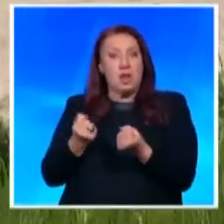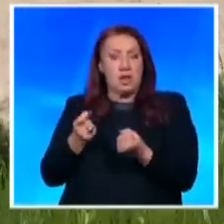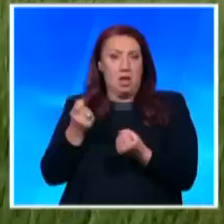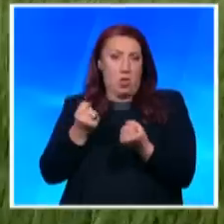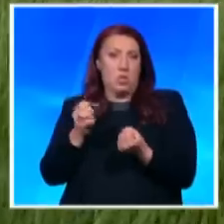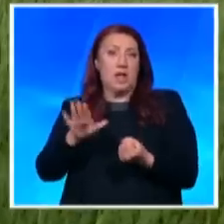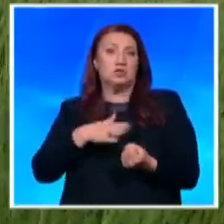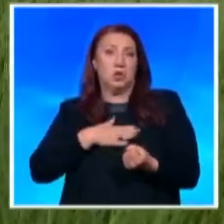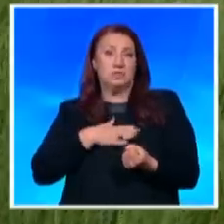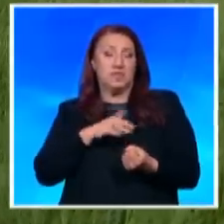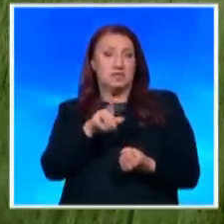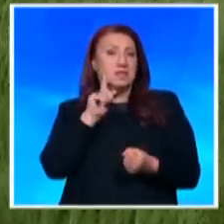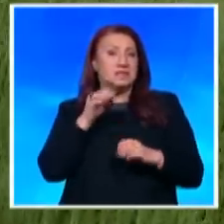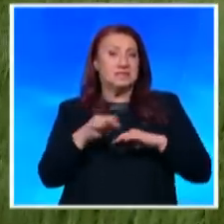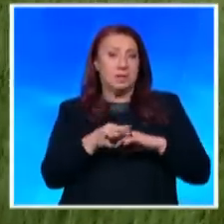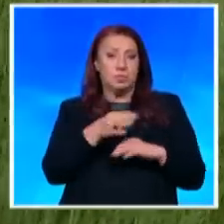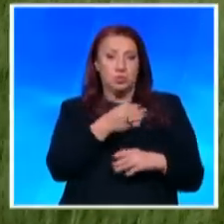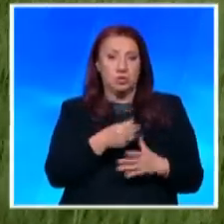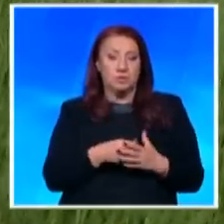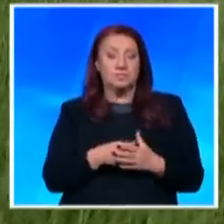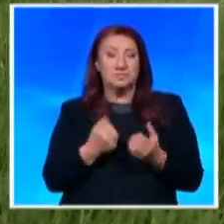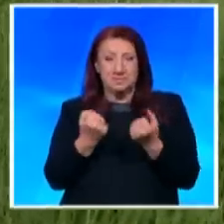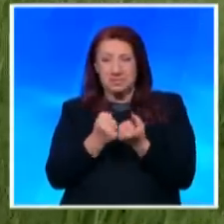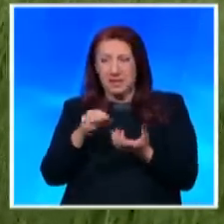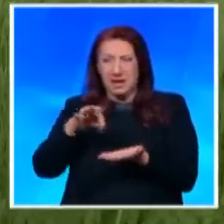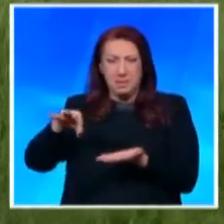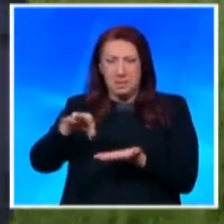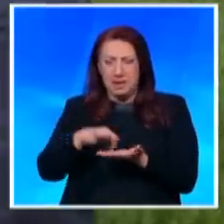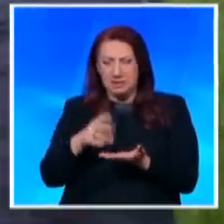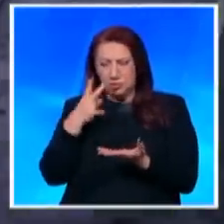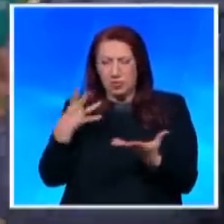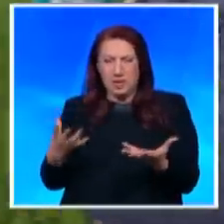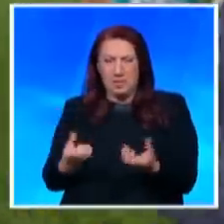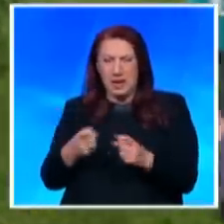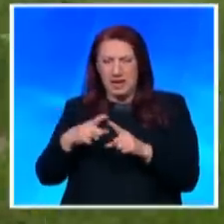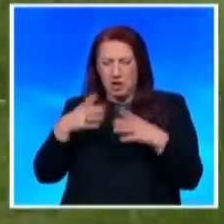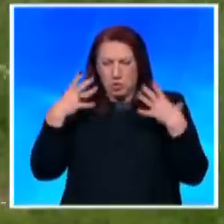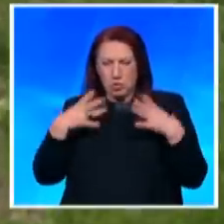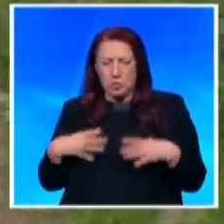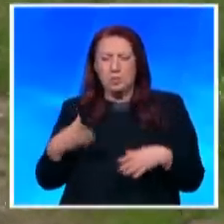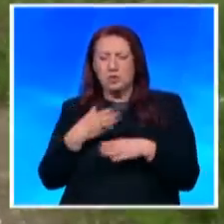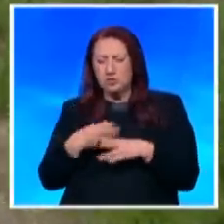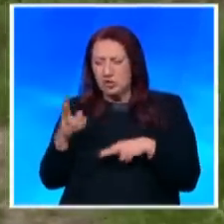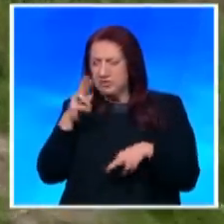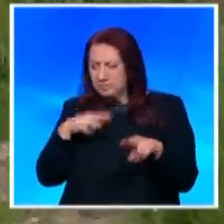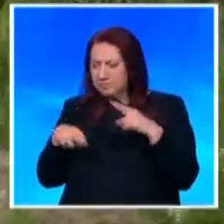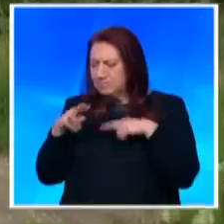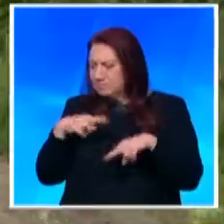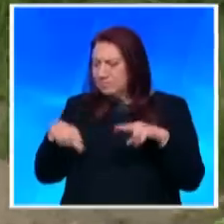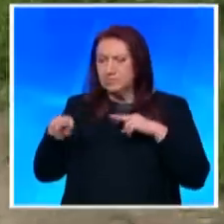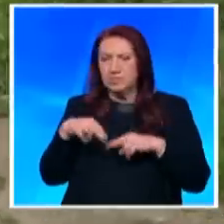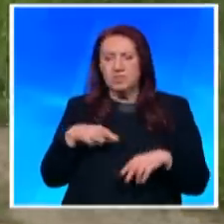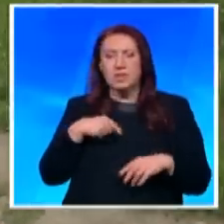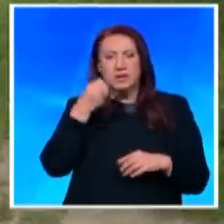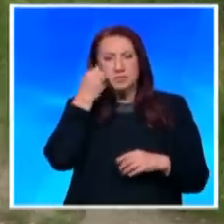й. Огледът на мястото, където са намерени частите от тялото, продължава през целия ден, като полицейските служители използват